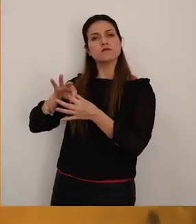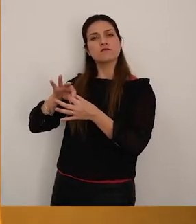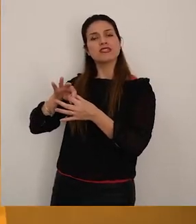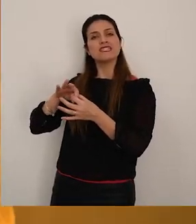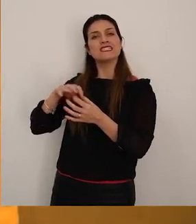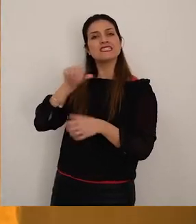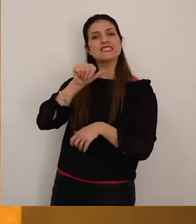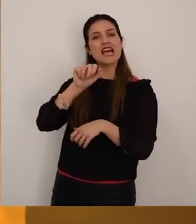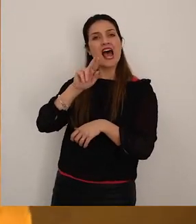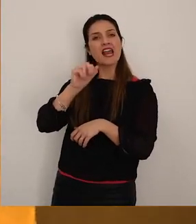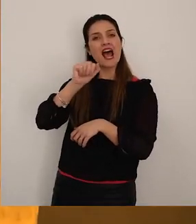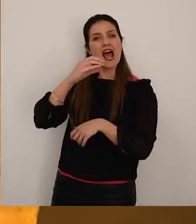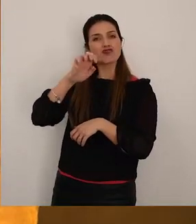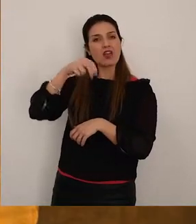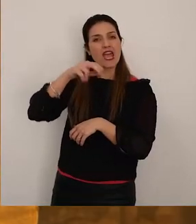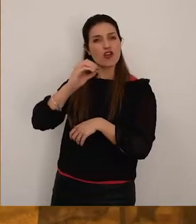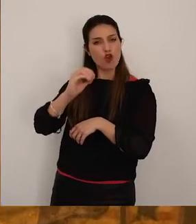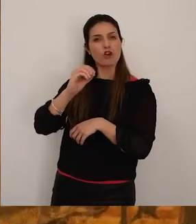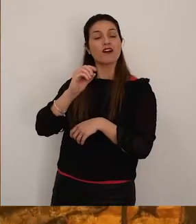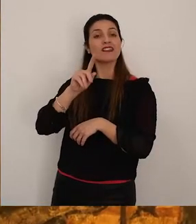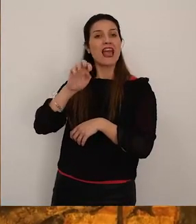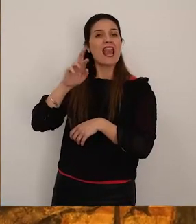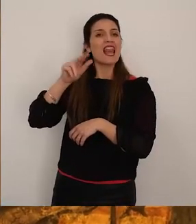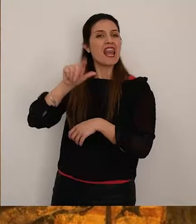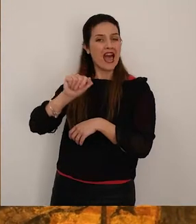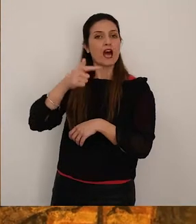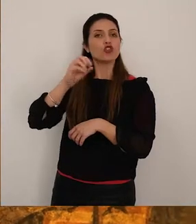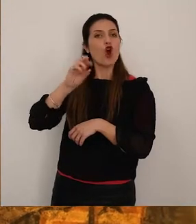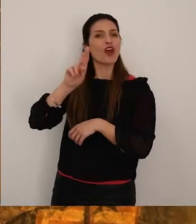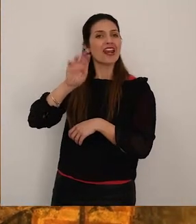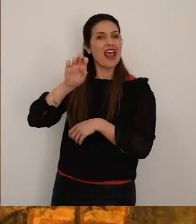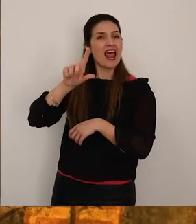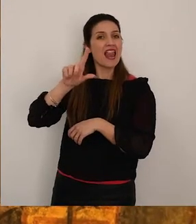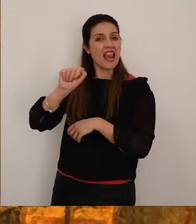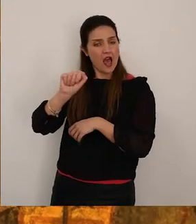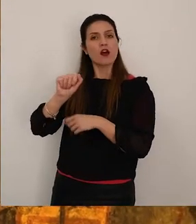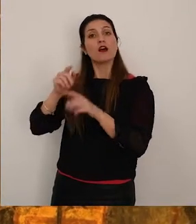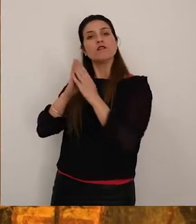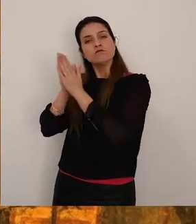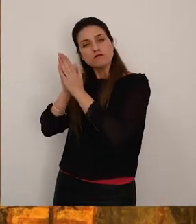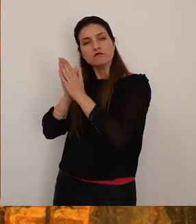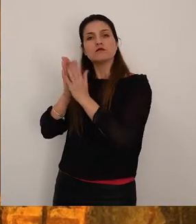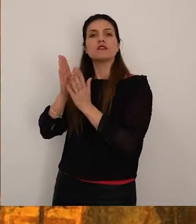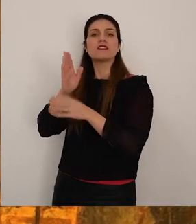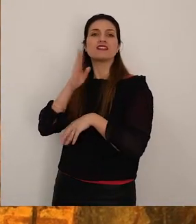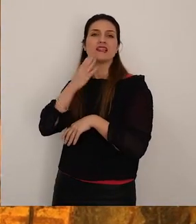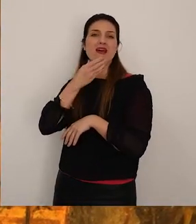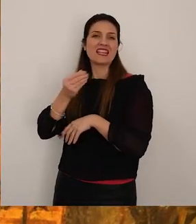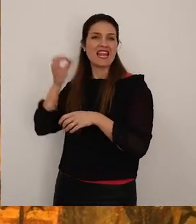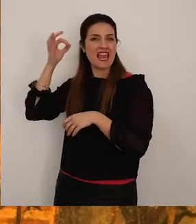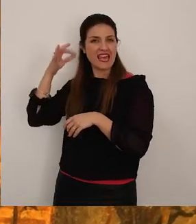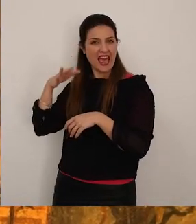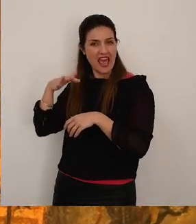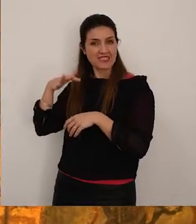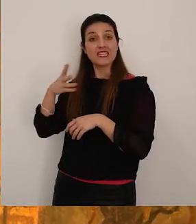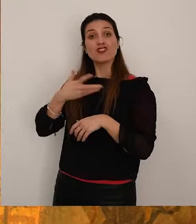del saraceno della Torrella e il devoto culto alla Madonna delle Grazie. Esso raffigura l'immagine della Madonna col bambino, che